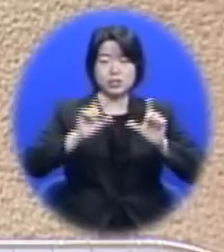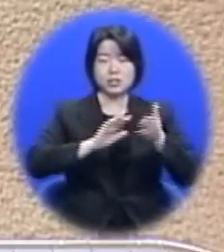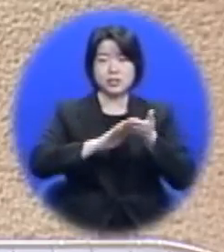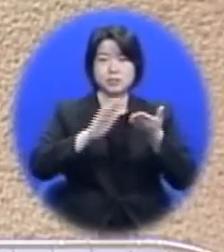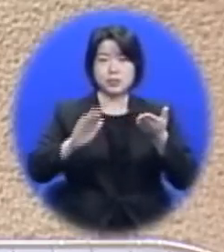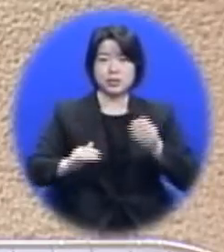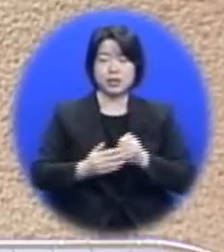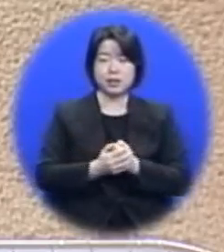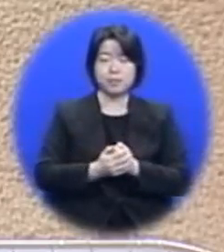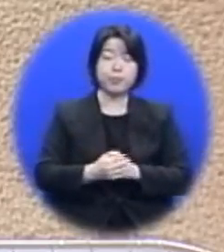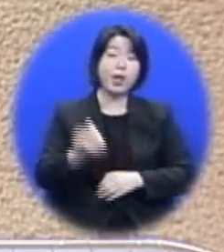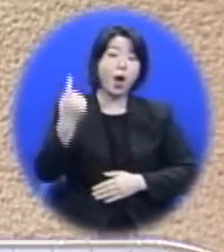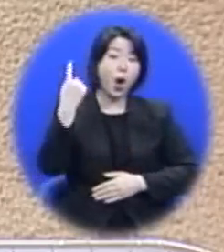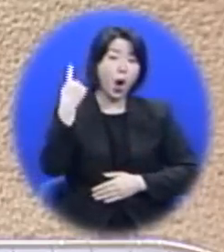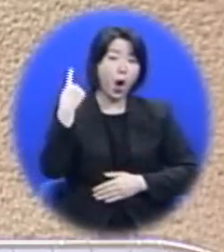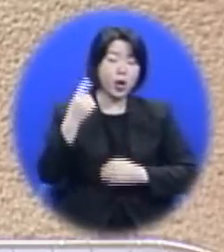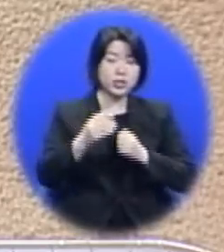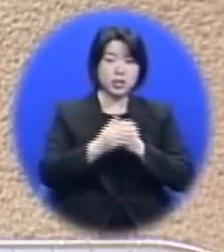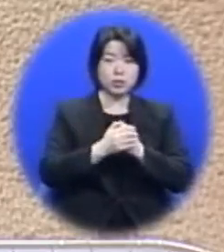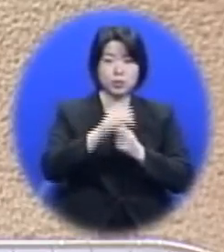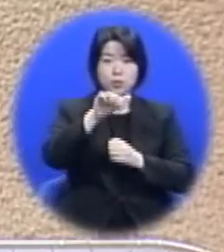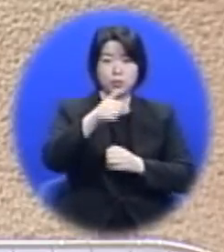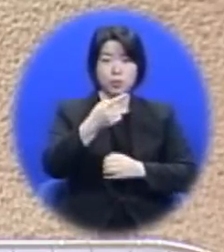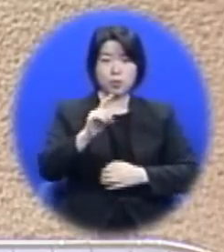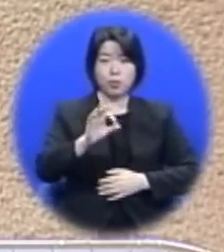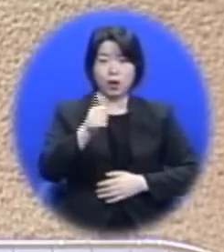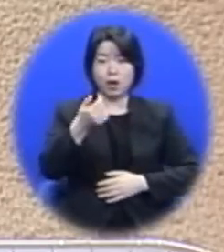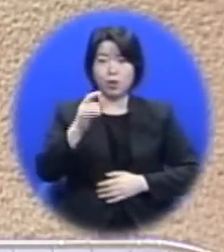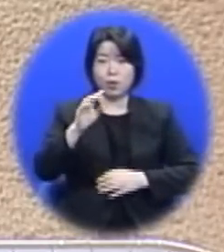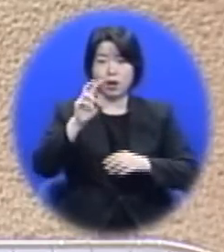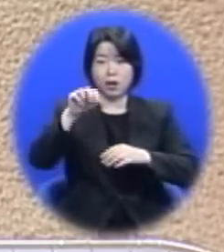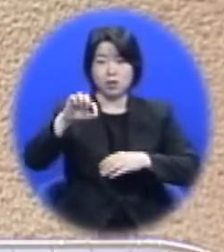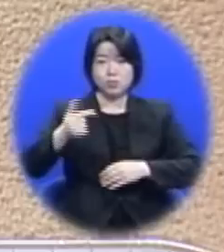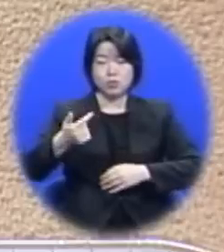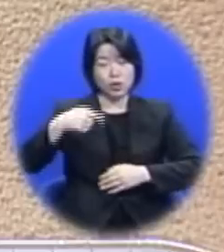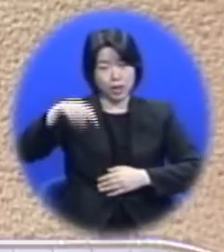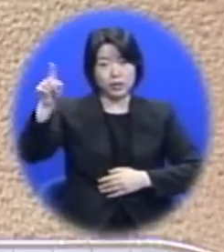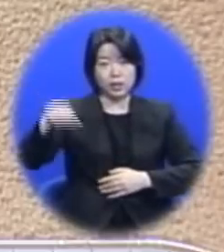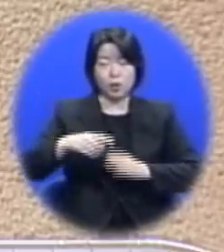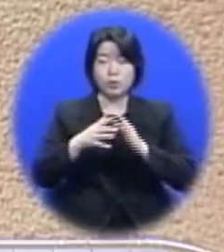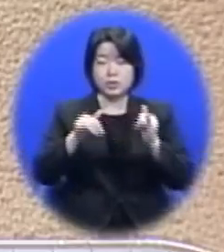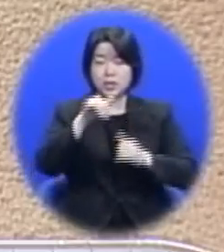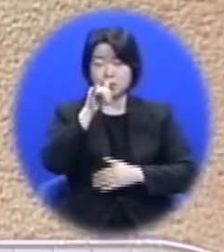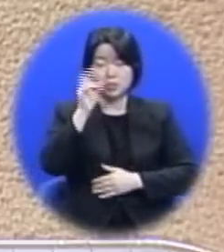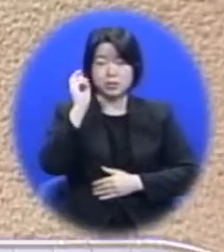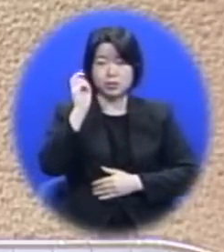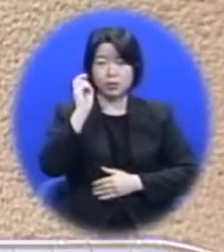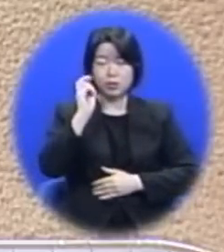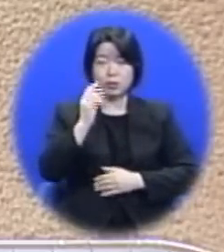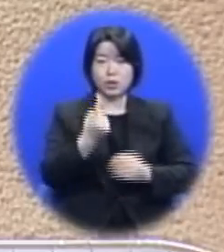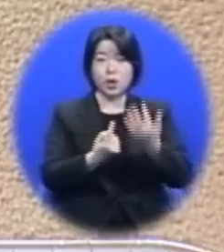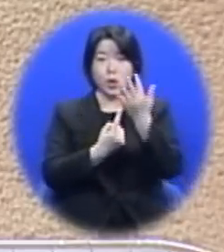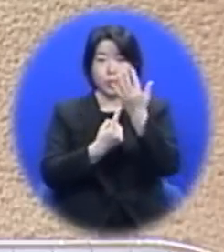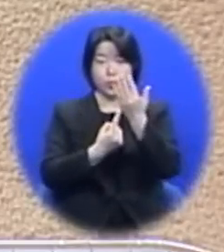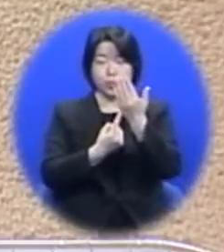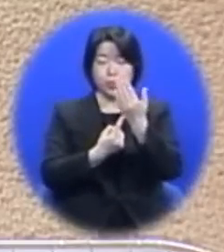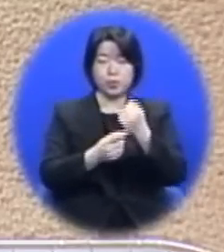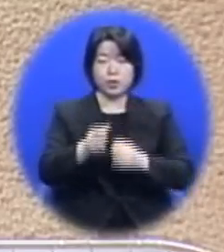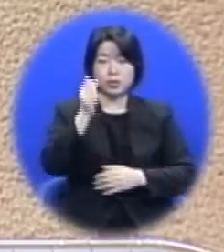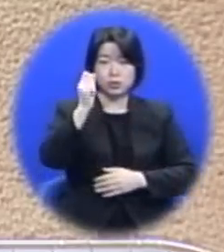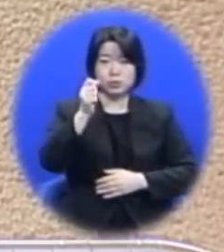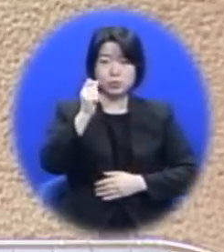어제도 아마 광화문에 다녀오신 분이 있으실지 모르겠습니다. 촛불을 들고 이렇게